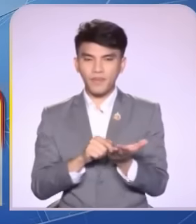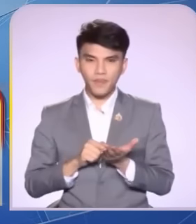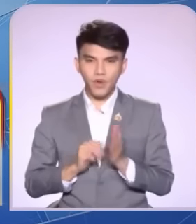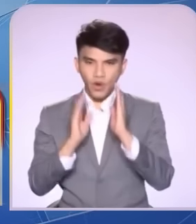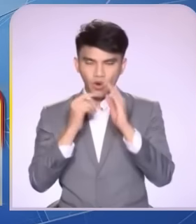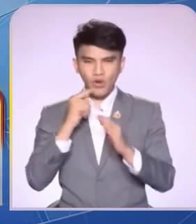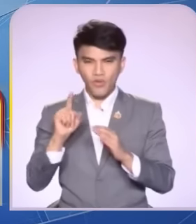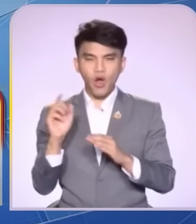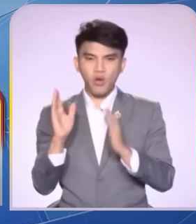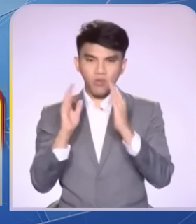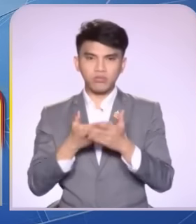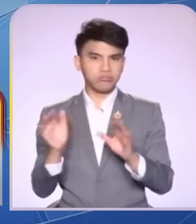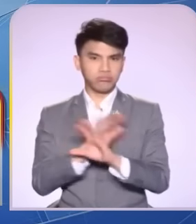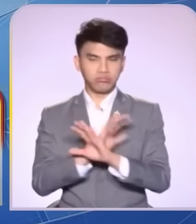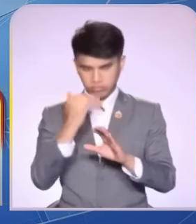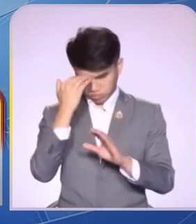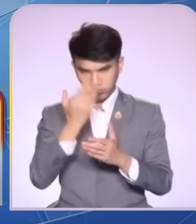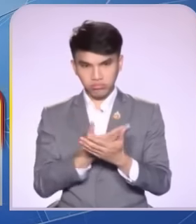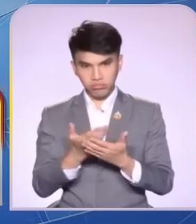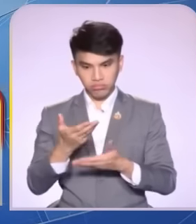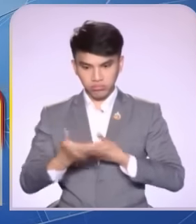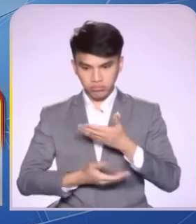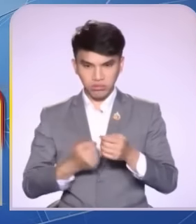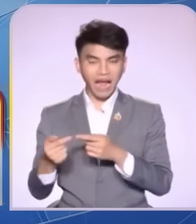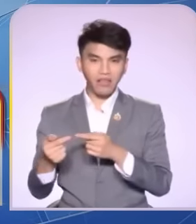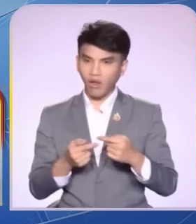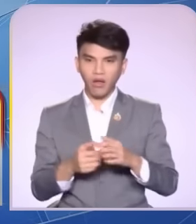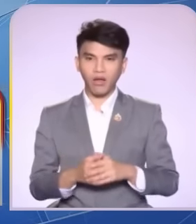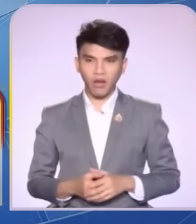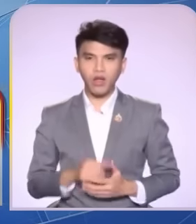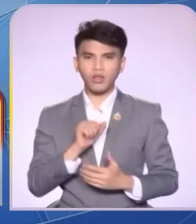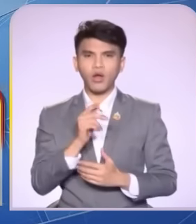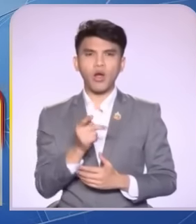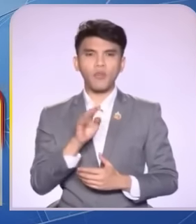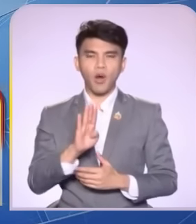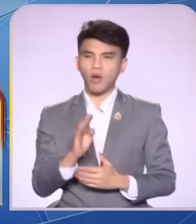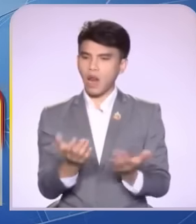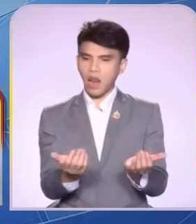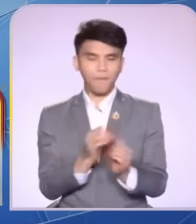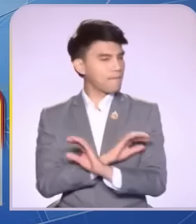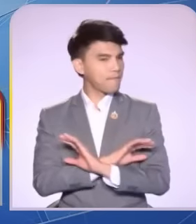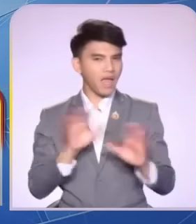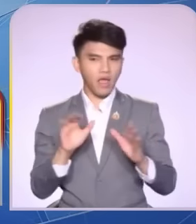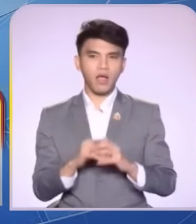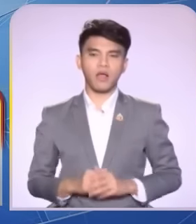าคนร้องไม่ใช่ผู้บริโภคเพราะเป็นการซื้อแล้วเอาไปขายต่อสคบก็เลยไม่รับเรื่อง